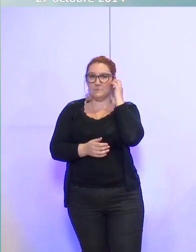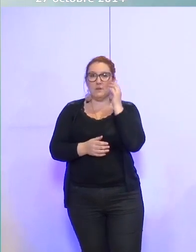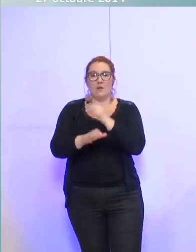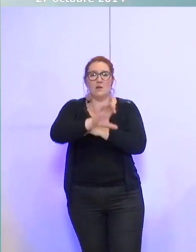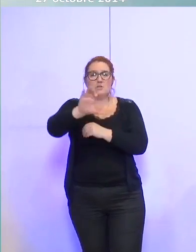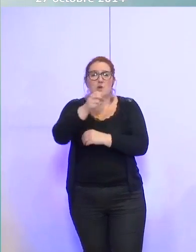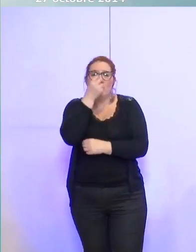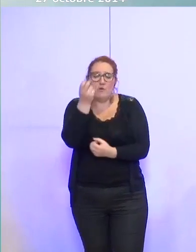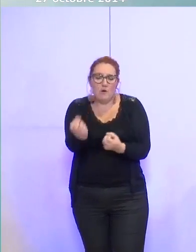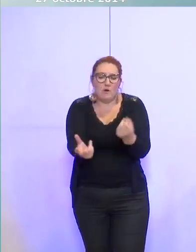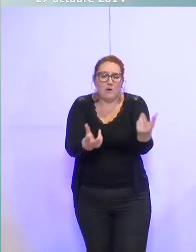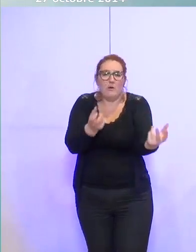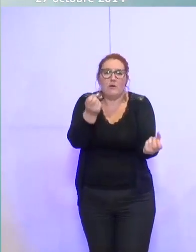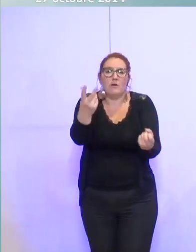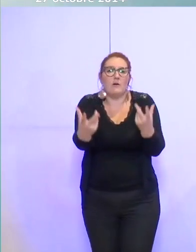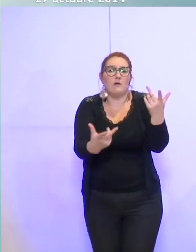rivalisent ». Merci.